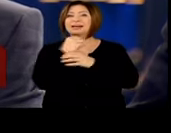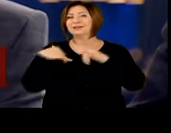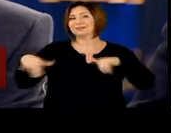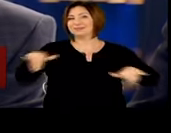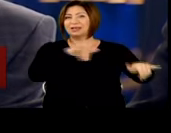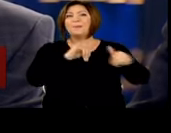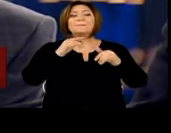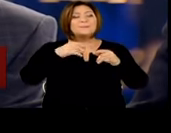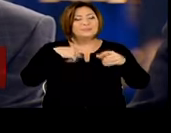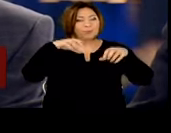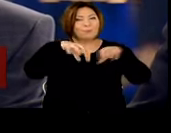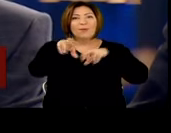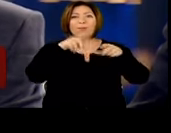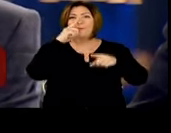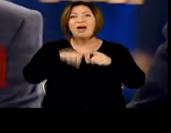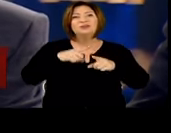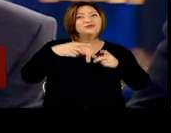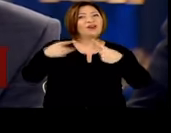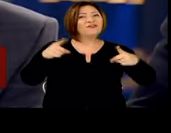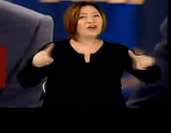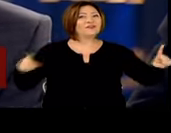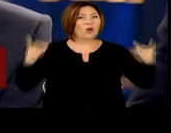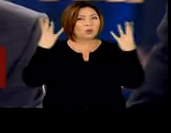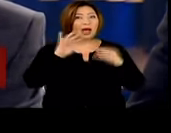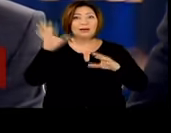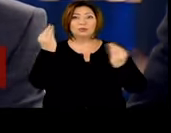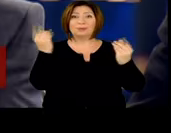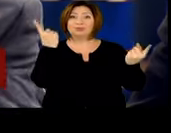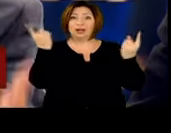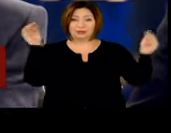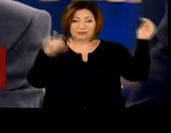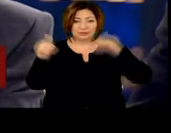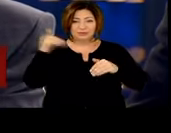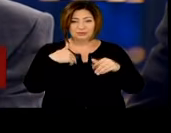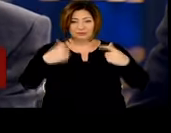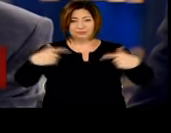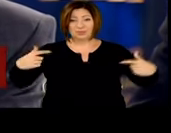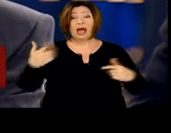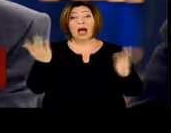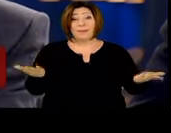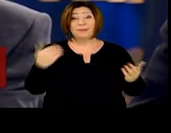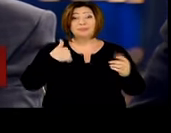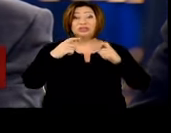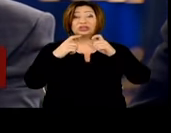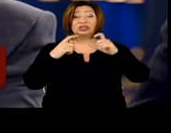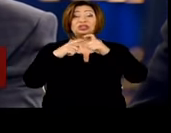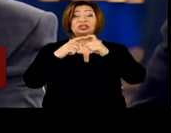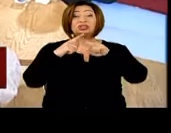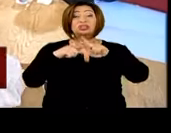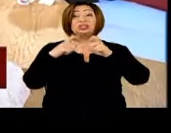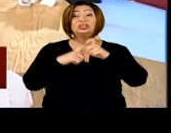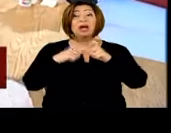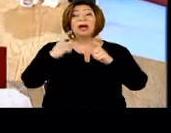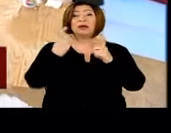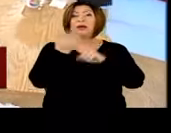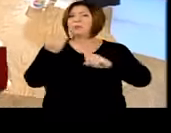kadar değişik branşta da olsak herkes çok güzel bir şeyler getirdi. Buraya koydu ama bizim cağ kebap çok farklı bir şey.